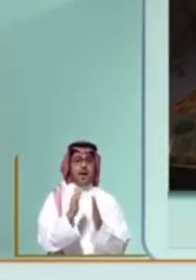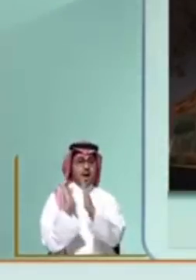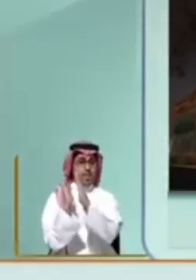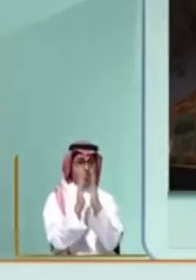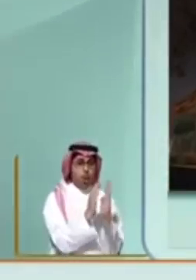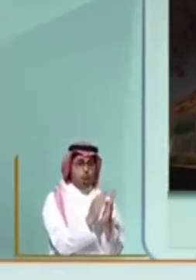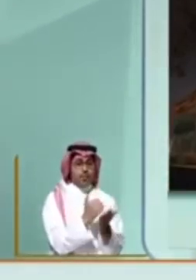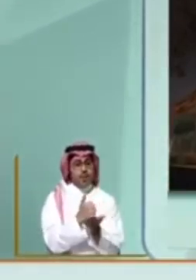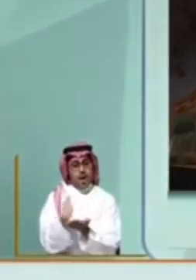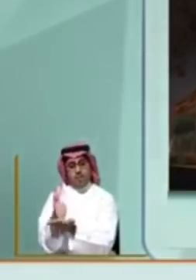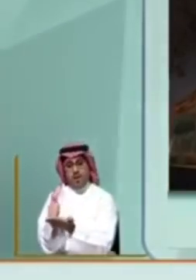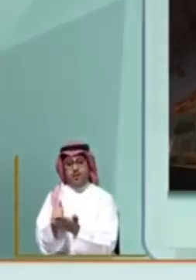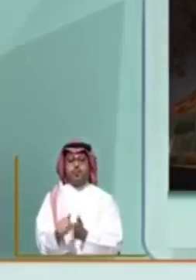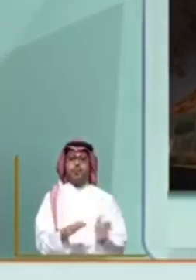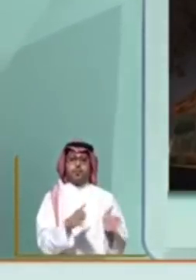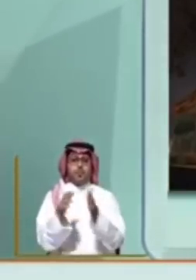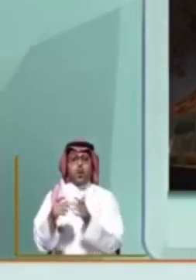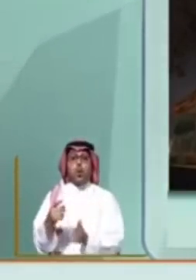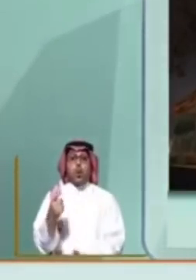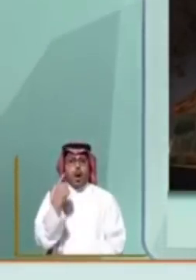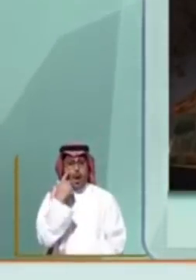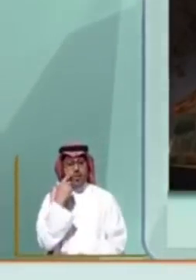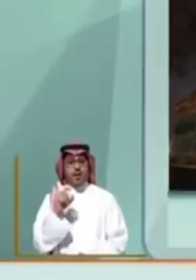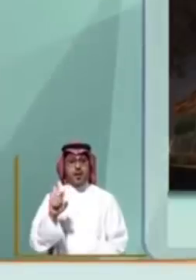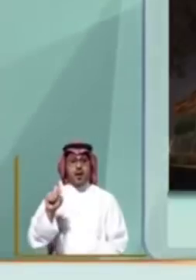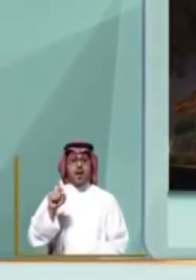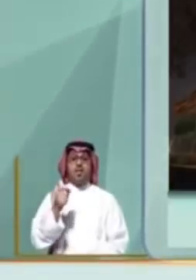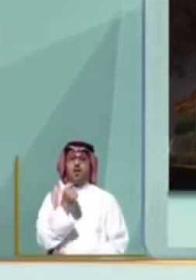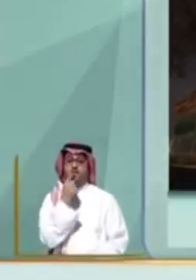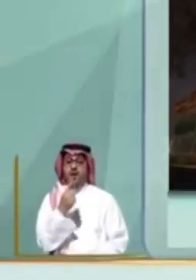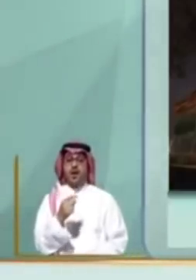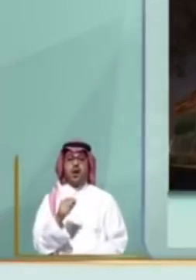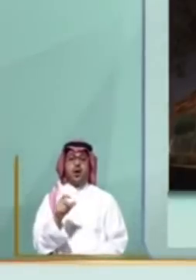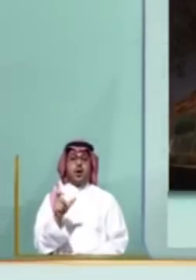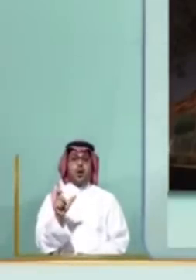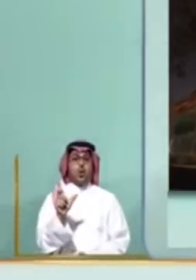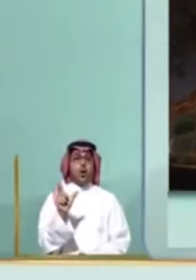النظري فحذف الفقه والنحو والأدب